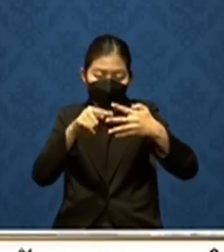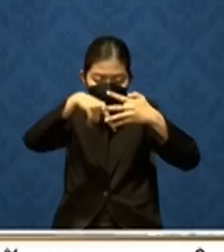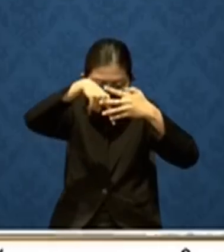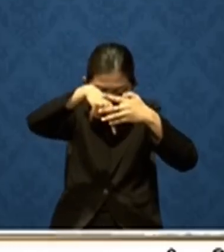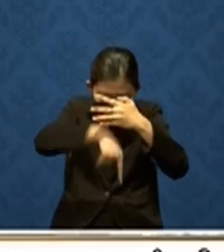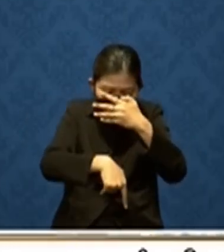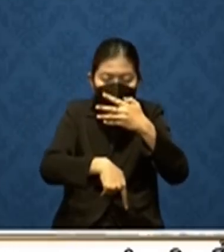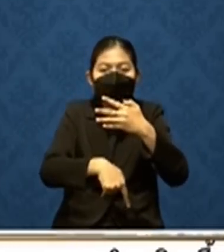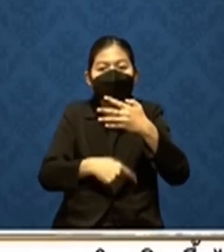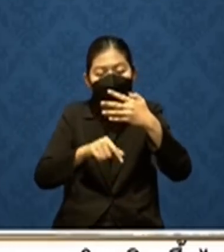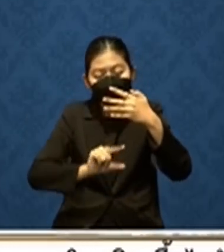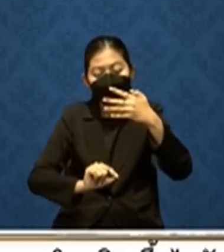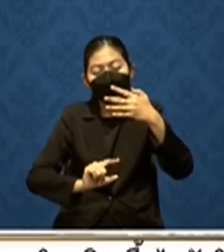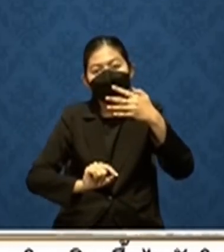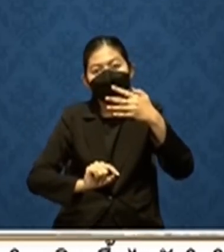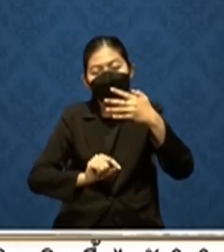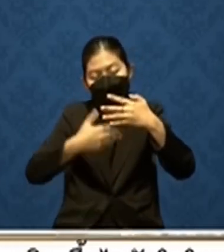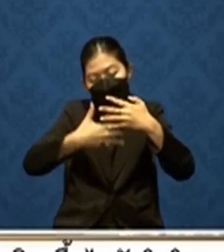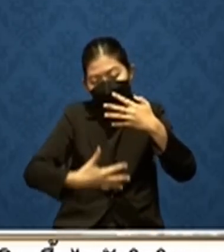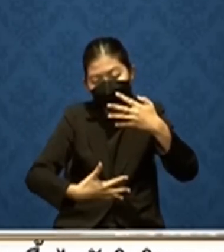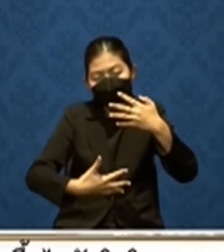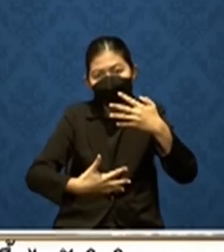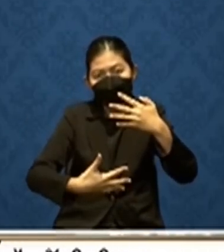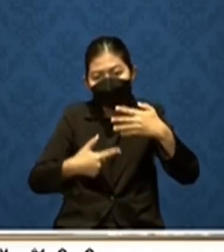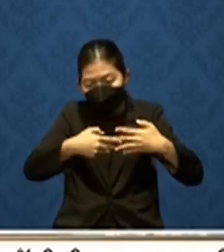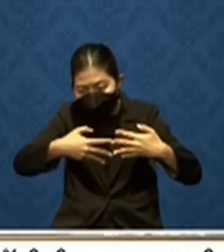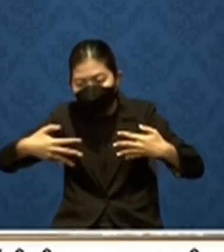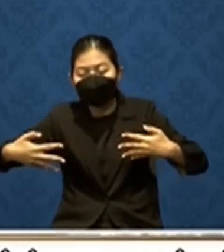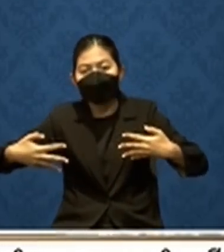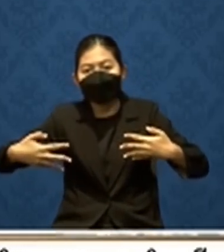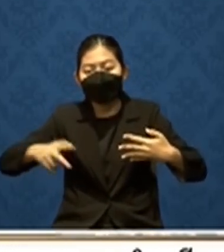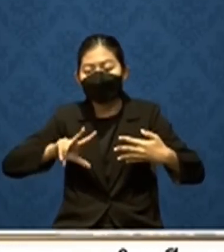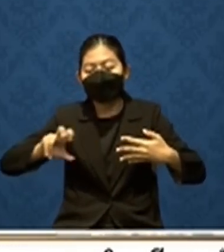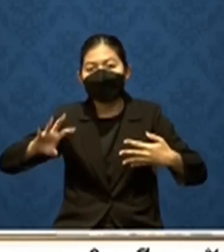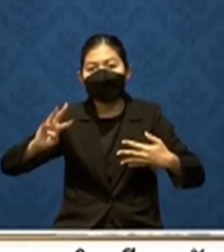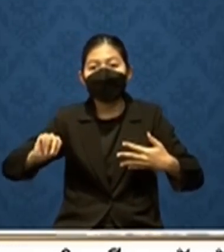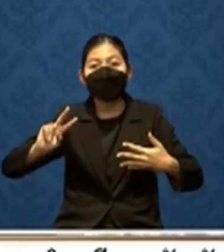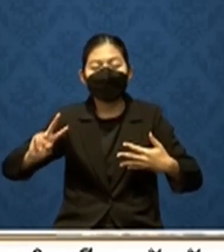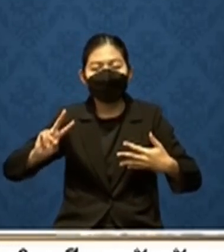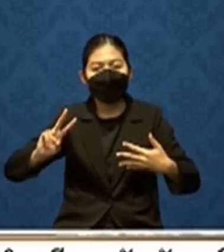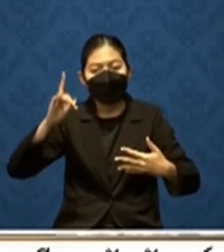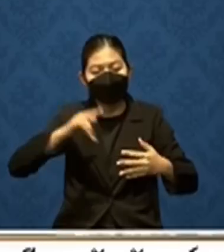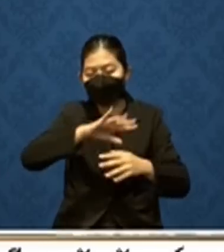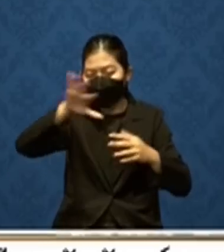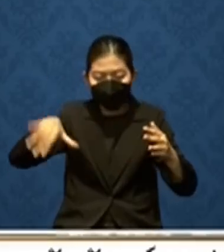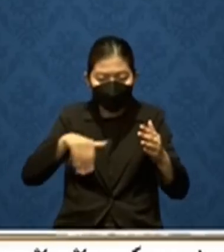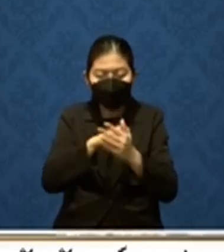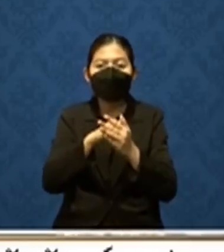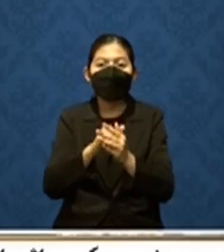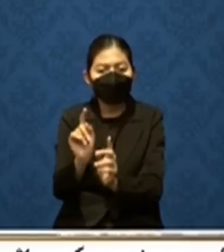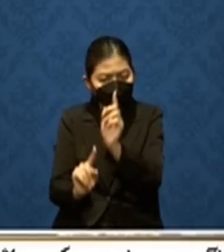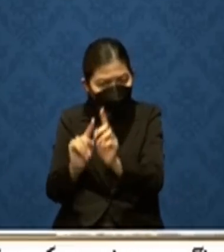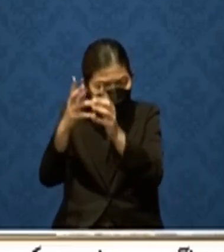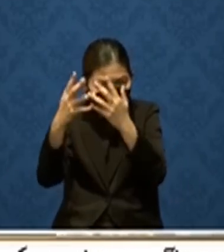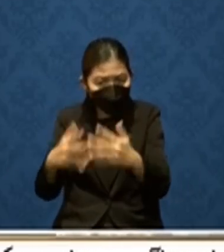ย่อยลงไปอีก 20ตัวบัวกับตัวชี้วัดย่อย342ตัววาดออกมาแล้วประเทศ